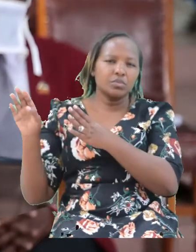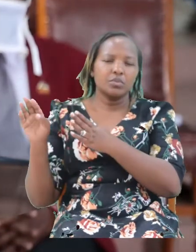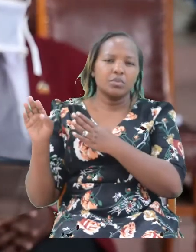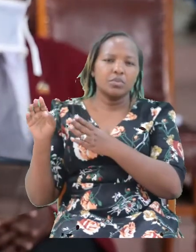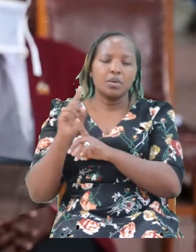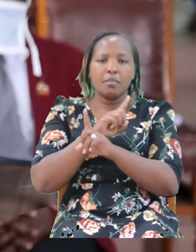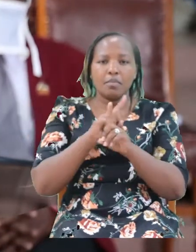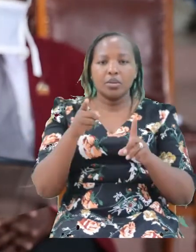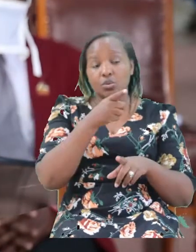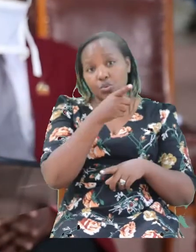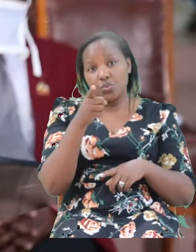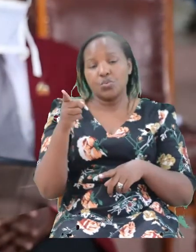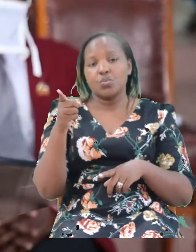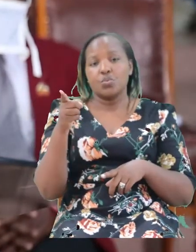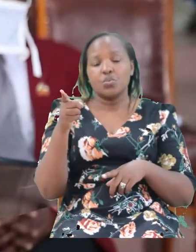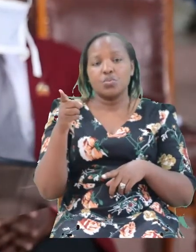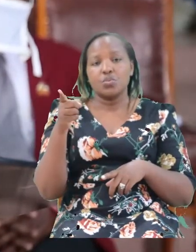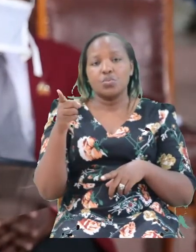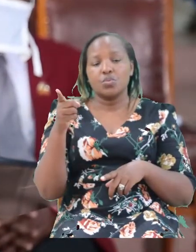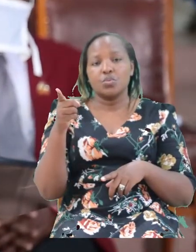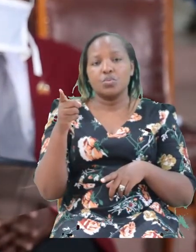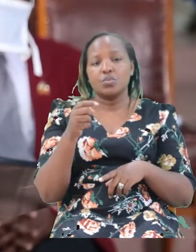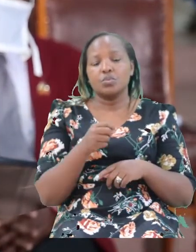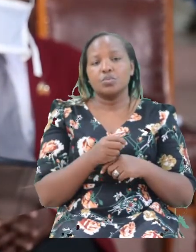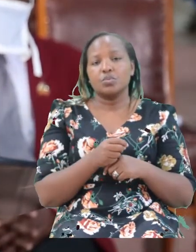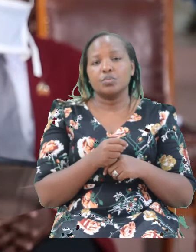lakini usiwe waku